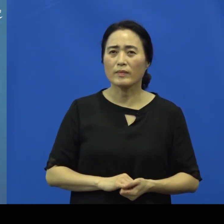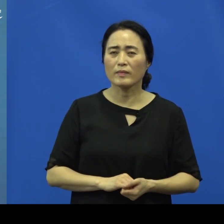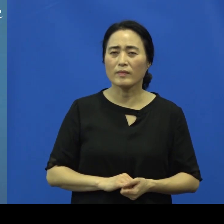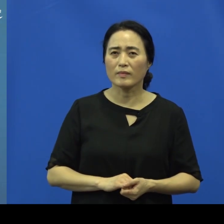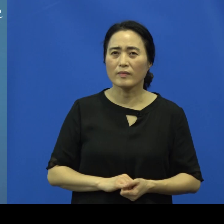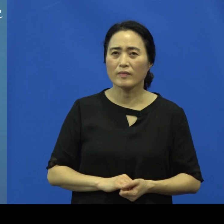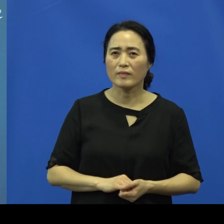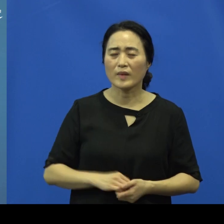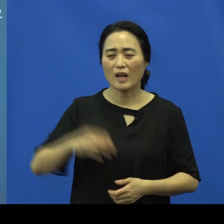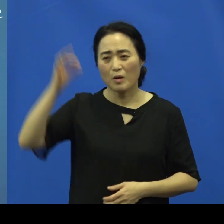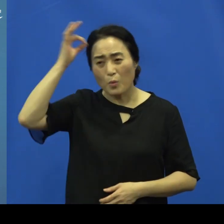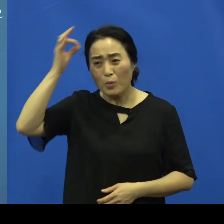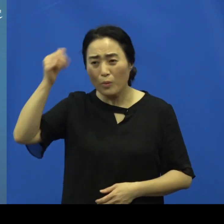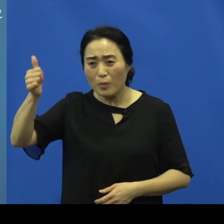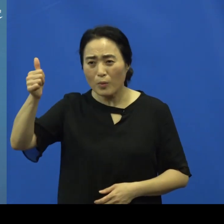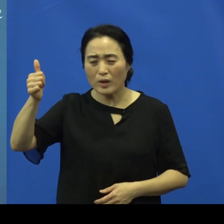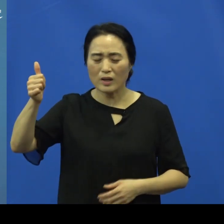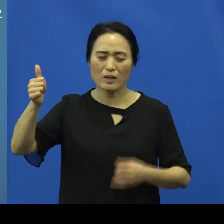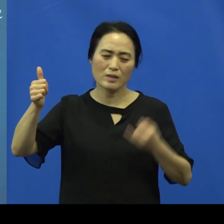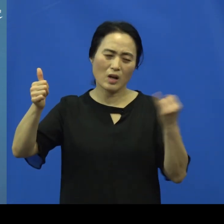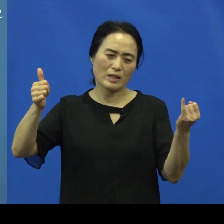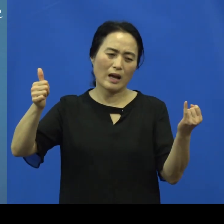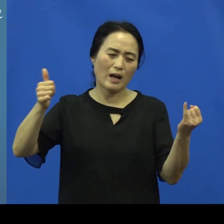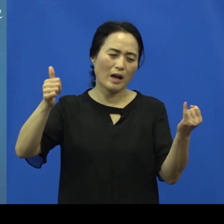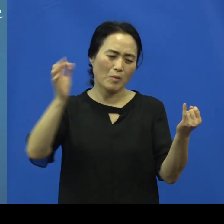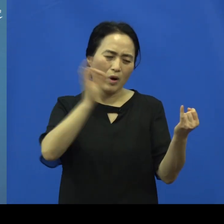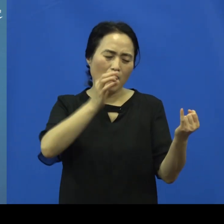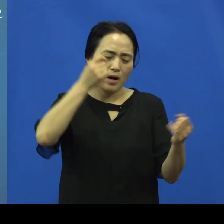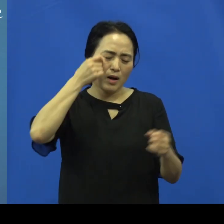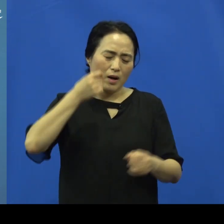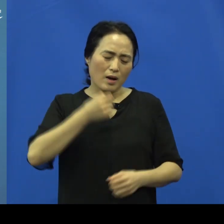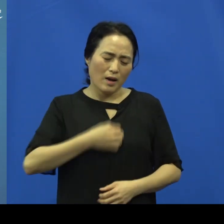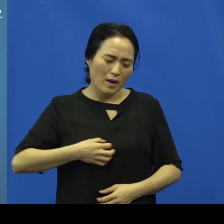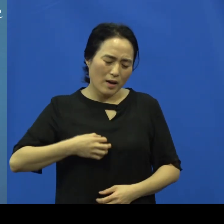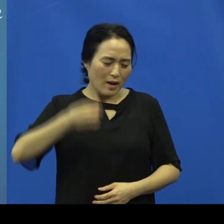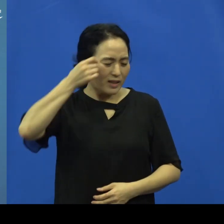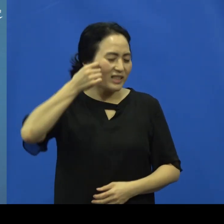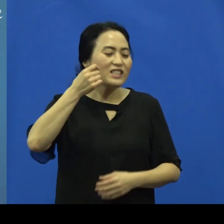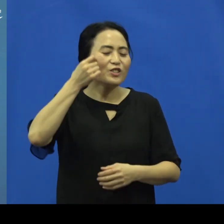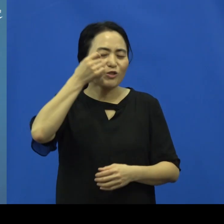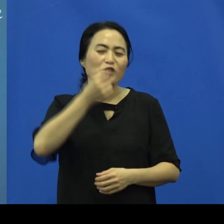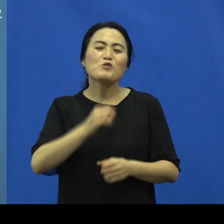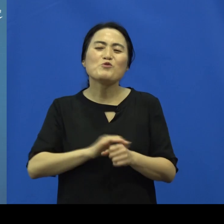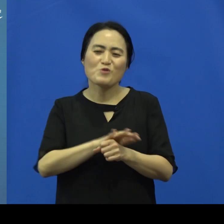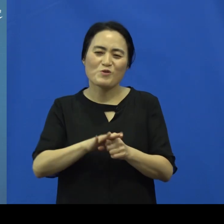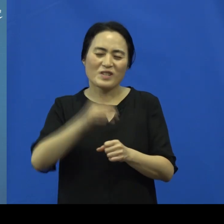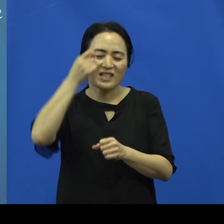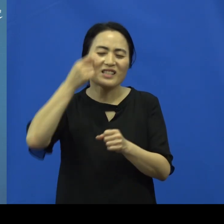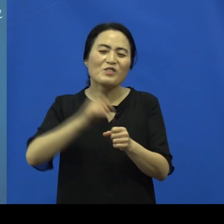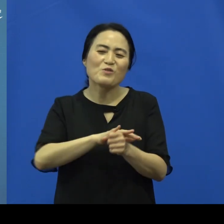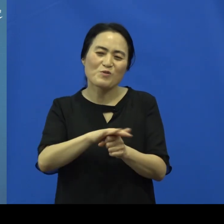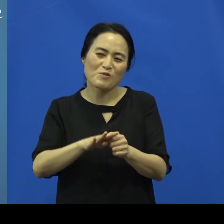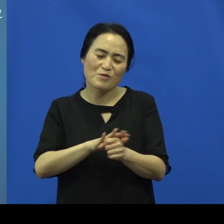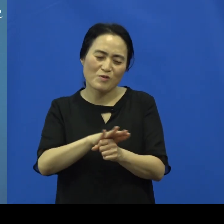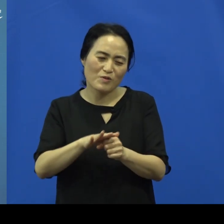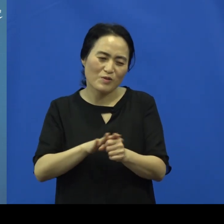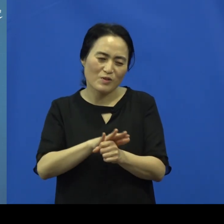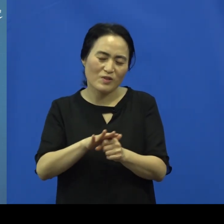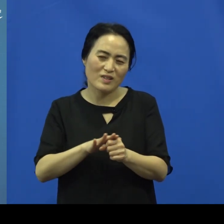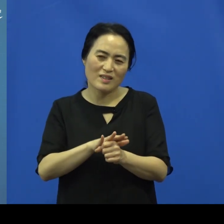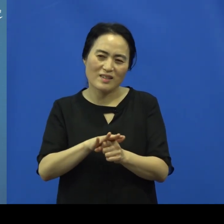고통이 자기에게로 전이 될 때, 이 엘리사는 그 아이를 포기하지 않고